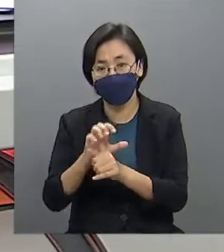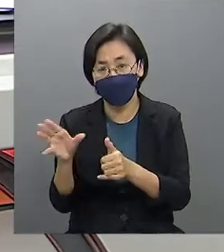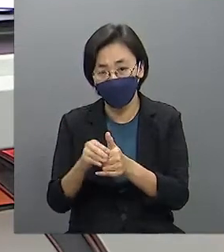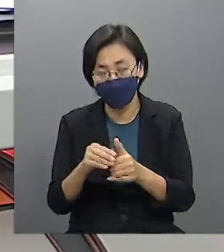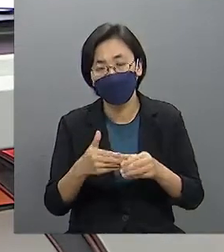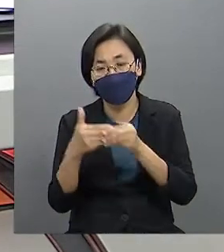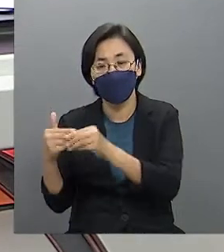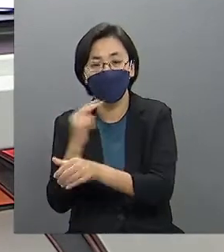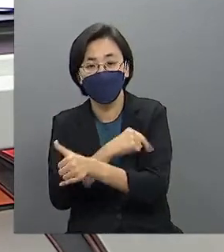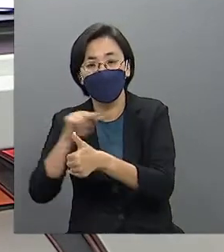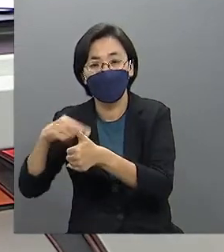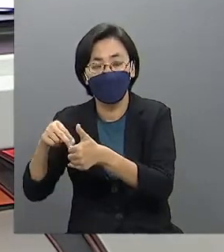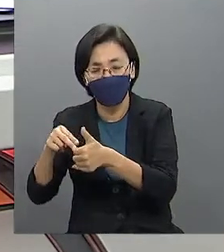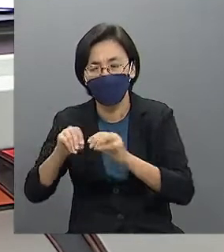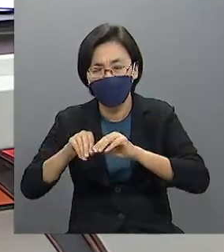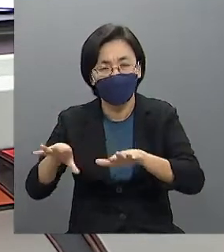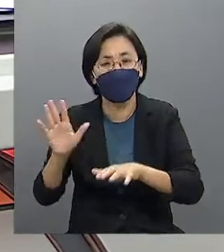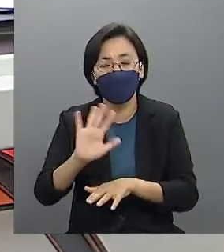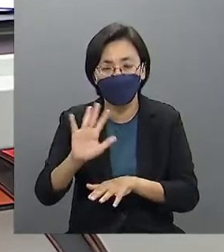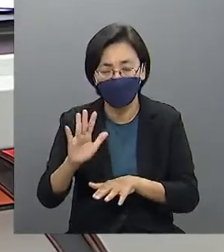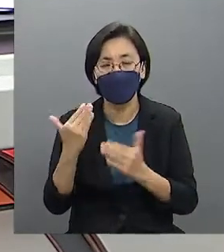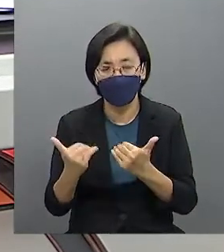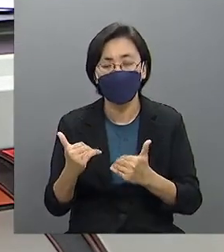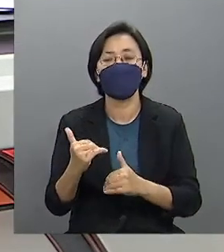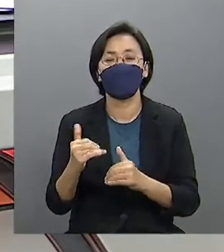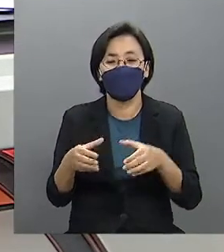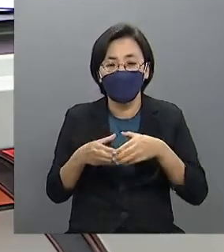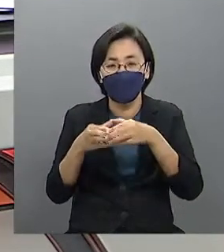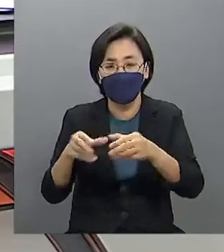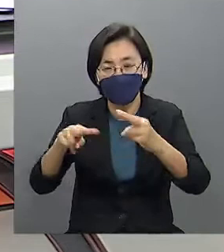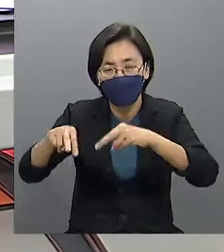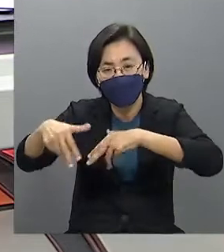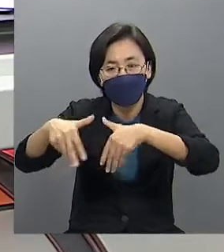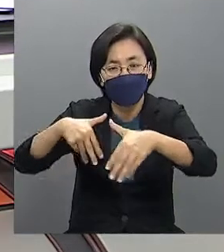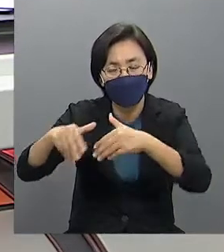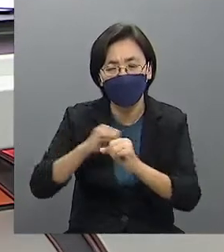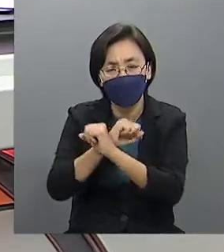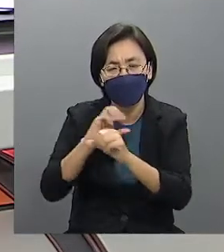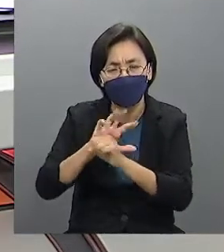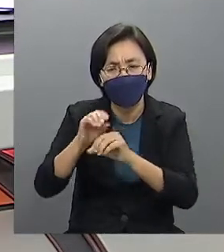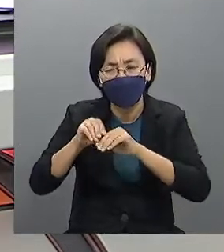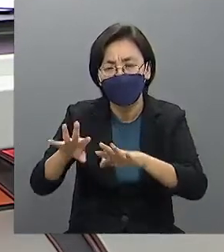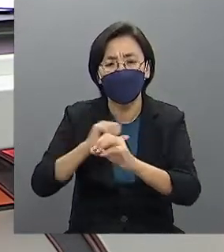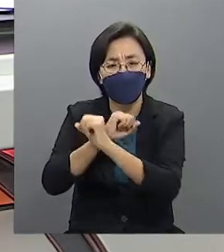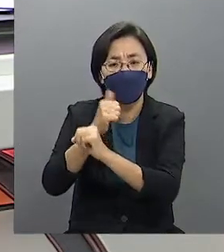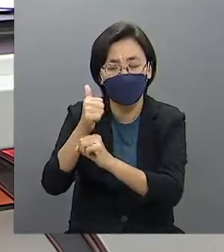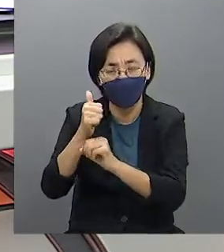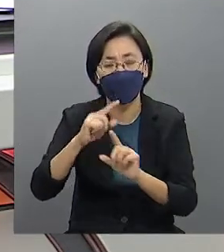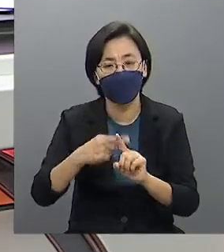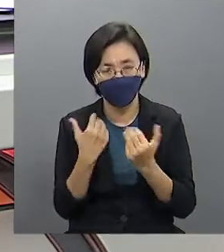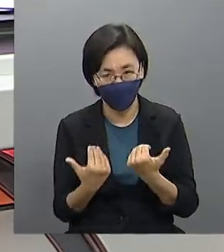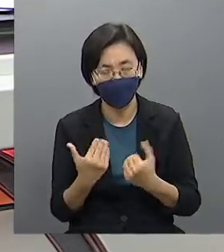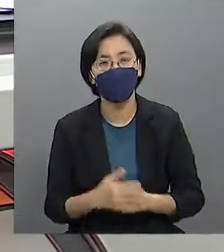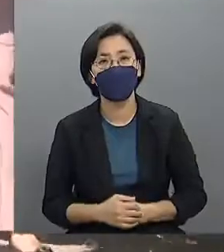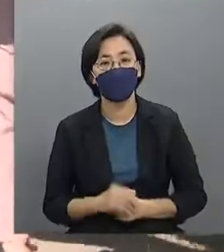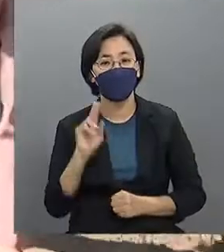ยังคงเกิดขึ้นอยู่นะคะเป้าหมายก็คือควบคุมการแพร่ระบาดให้ได้ภายในเดือนนี้นะคะติดตามจากรายงาน